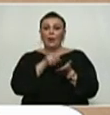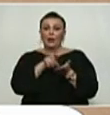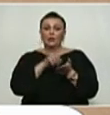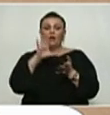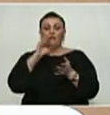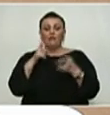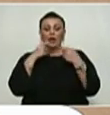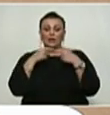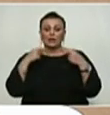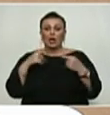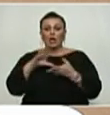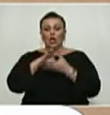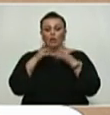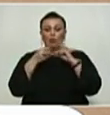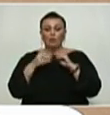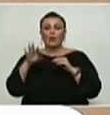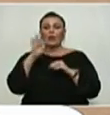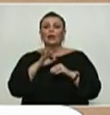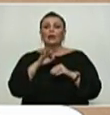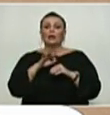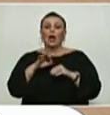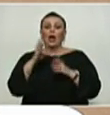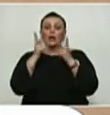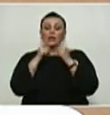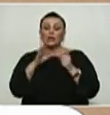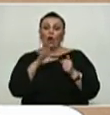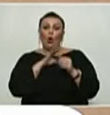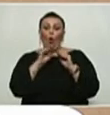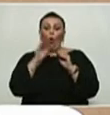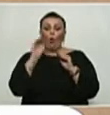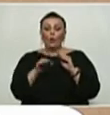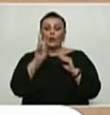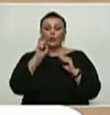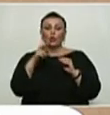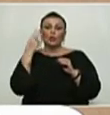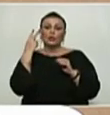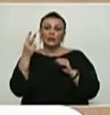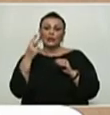Yəni, ümumilikdə say olaraq götürsək, 10202 şəxsə